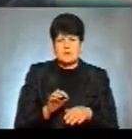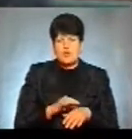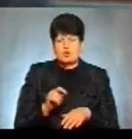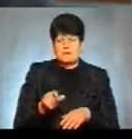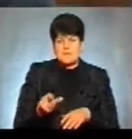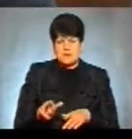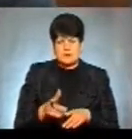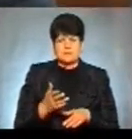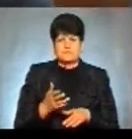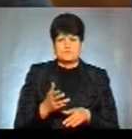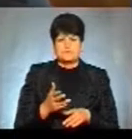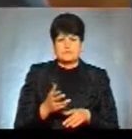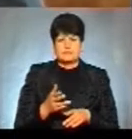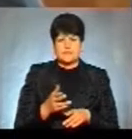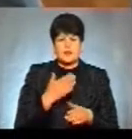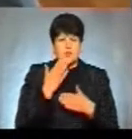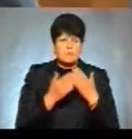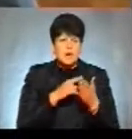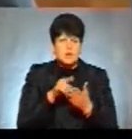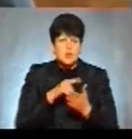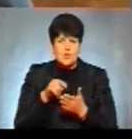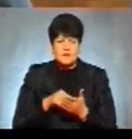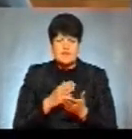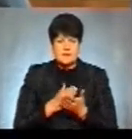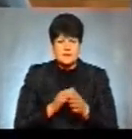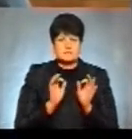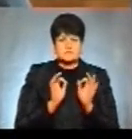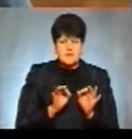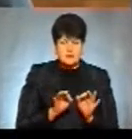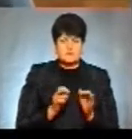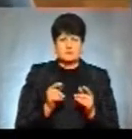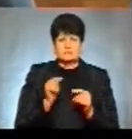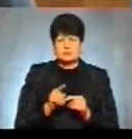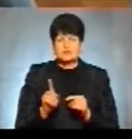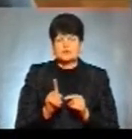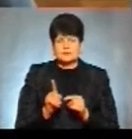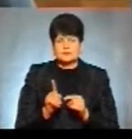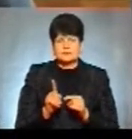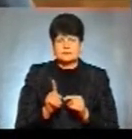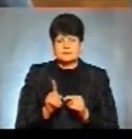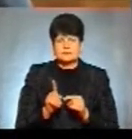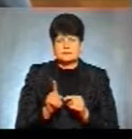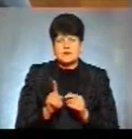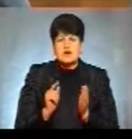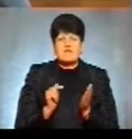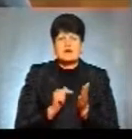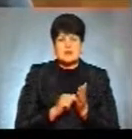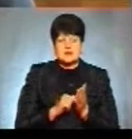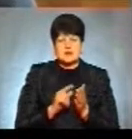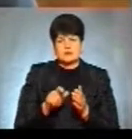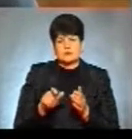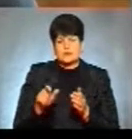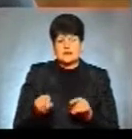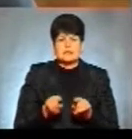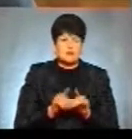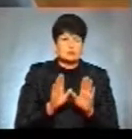допиті обвинувачених, я вважаю, є закономірною та доцільною, оскільки від вказаних потерпілих також можуть